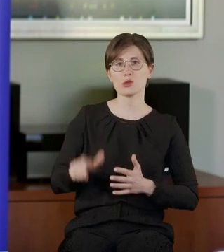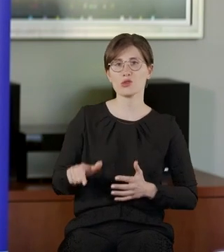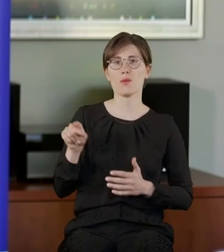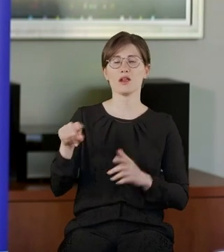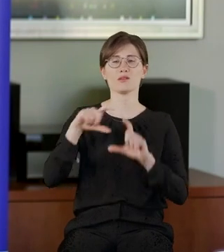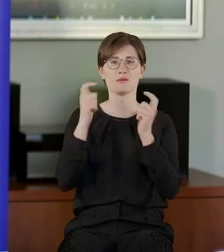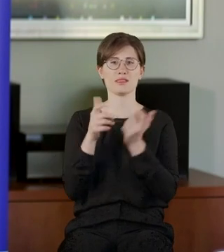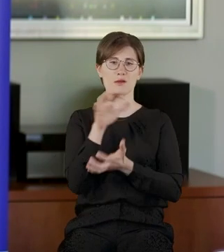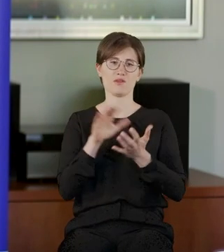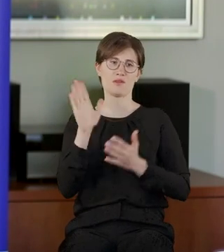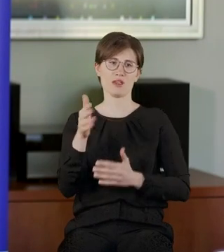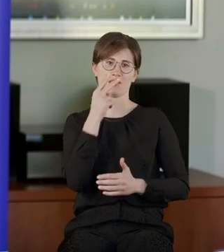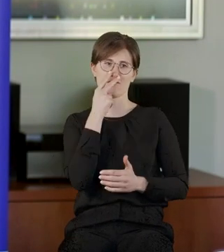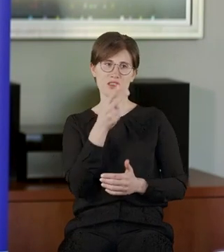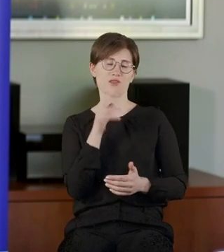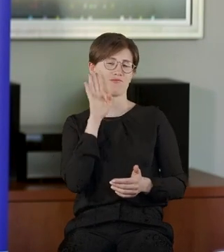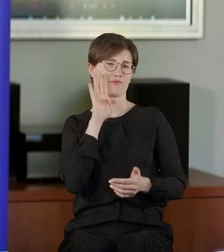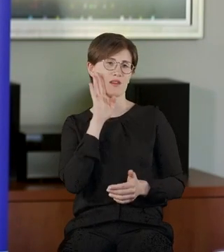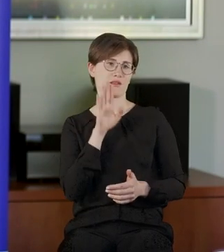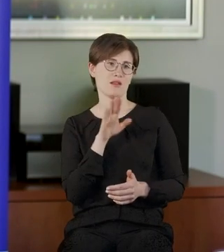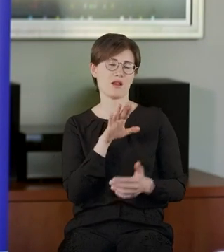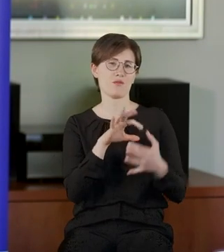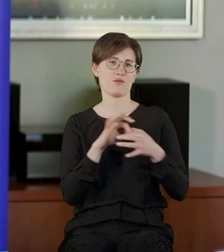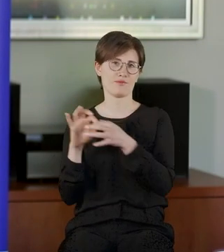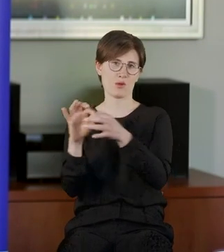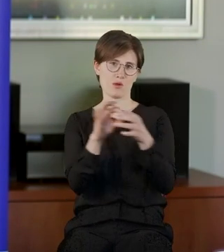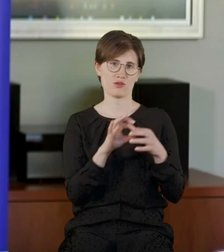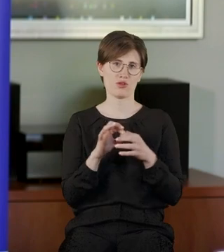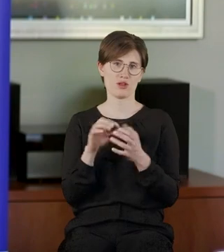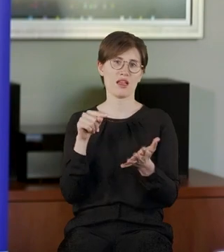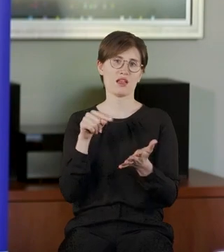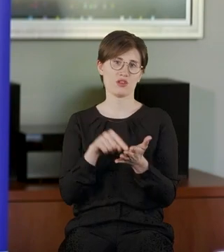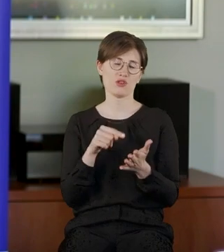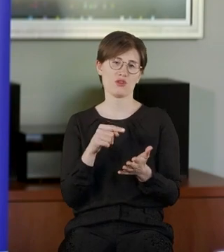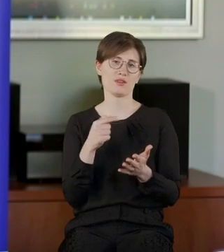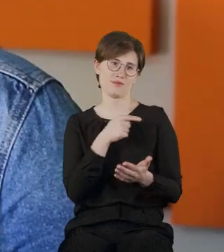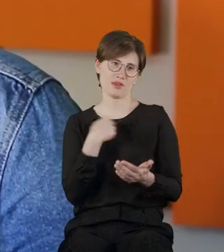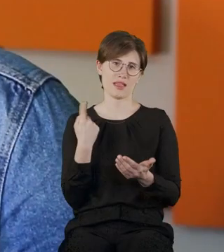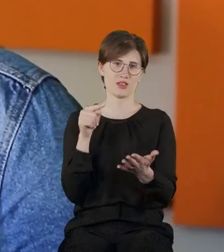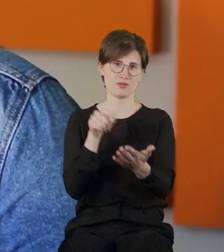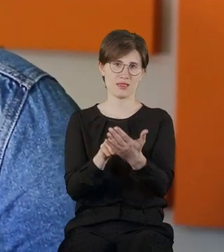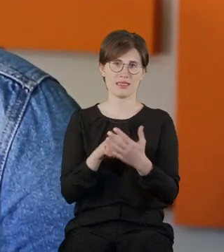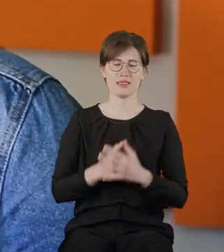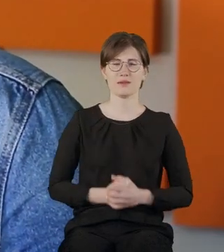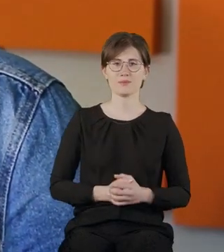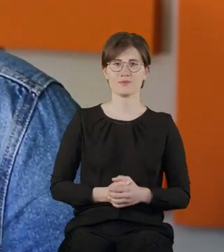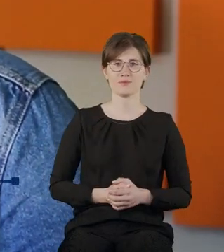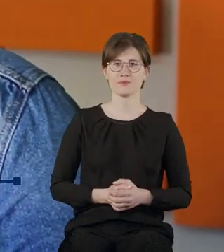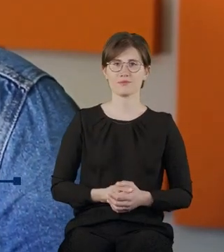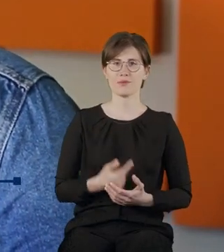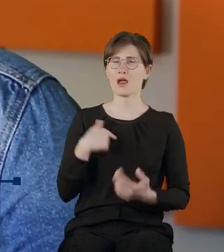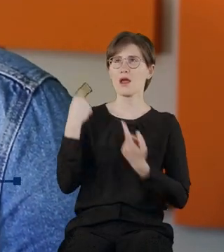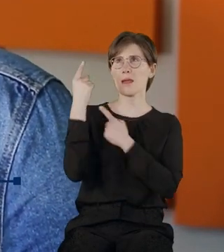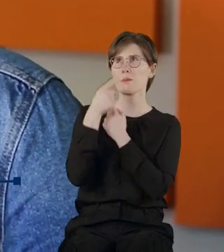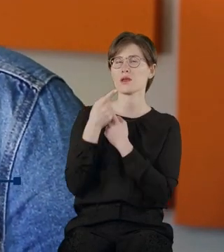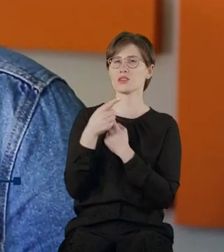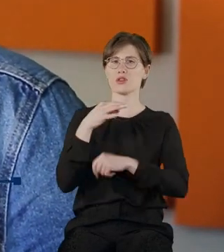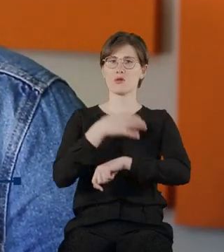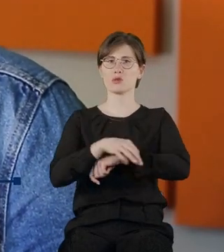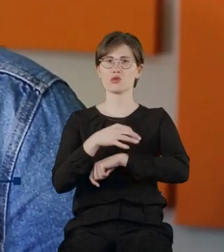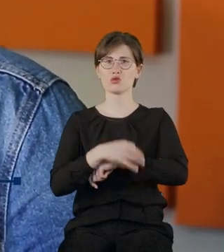świat postrzegał w ten sposób i będzie go wprowadzał w życie. A to jest nasza misja. Kiedy myślę sobie, czym były dla mnie